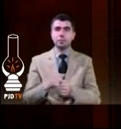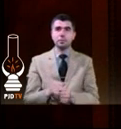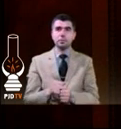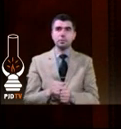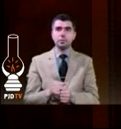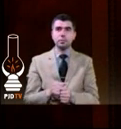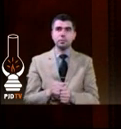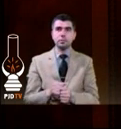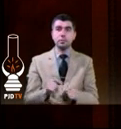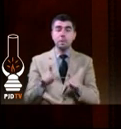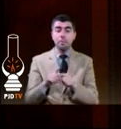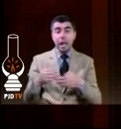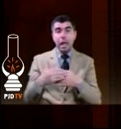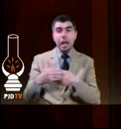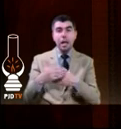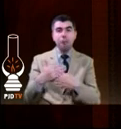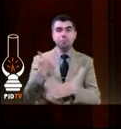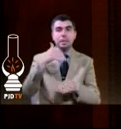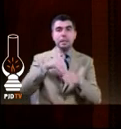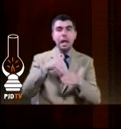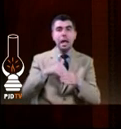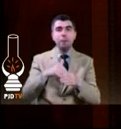وبقات لينا وحنا في سنة انتخابية،